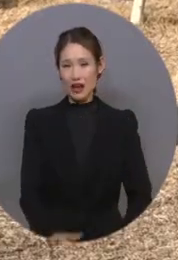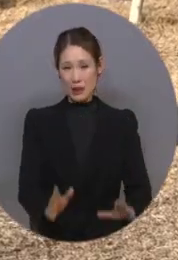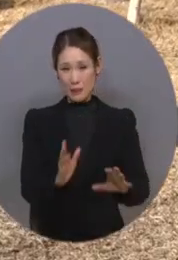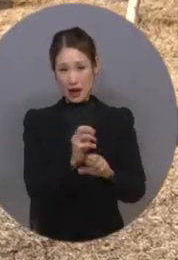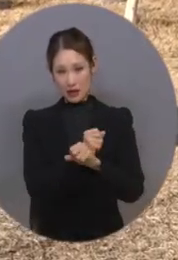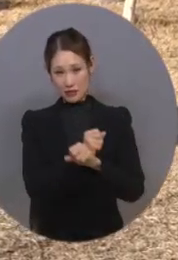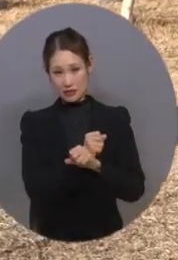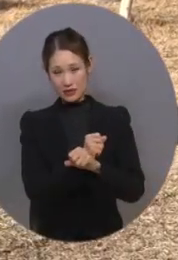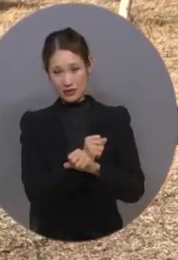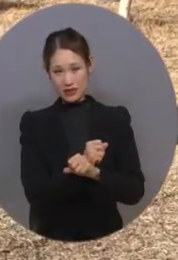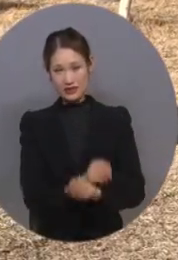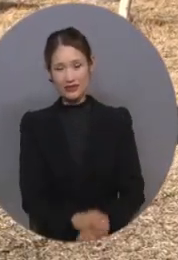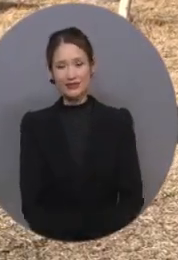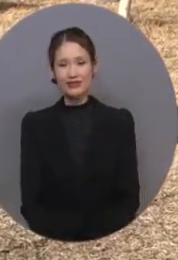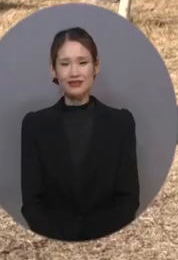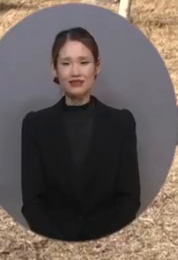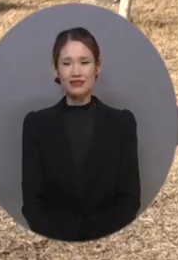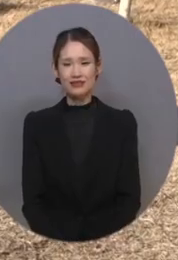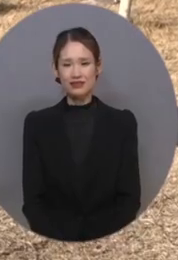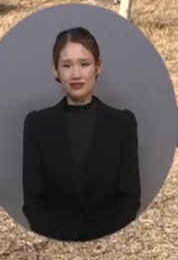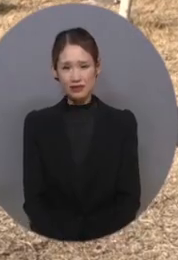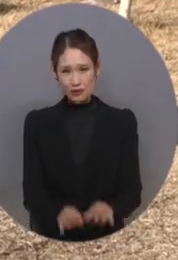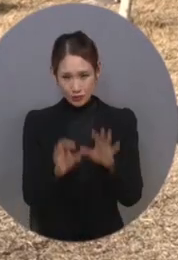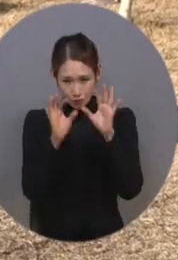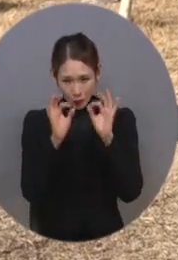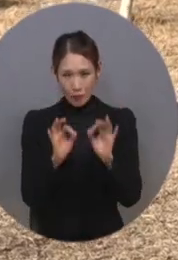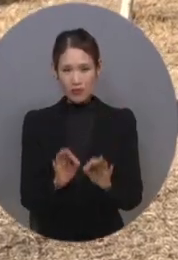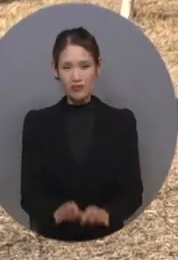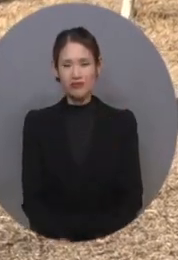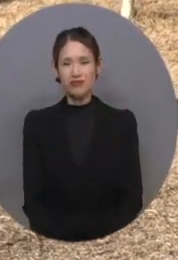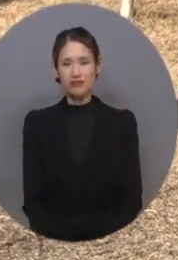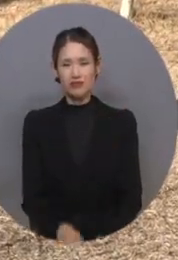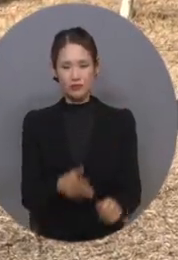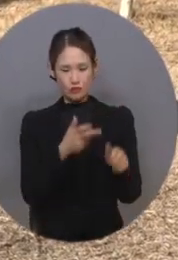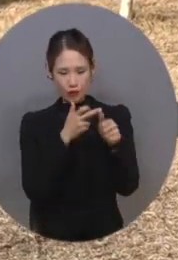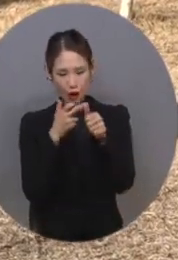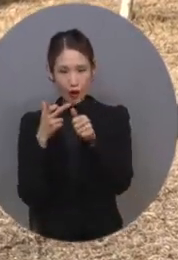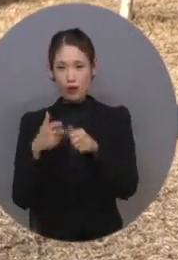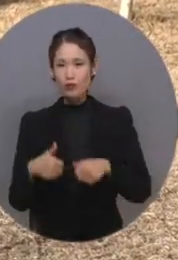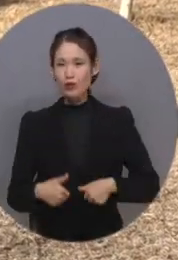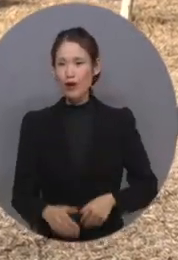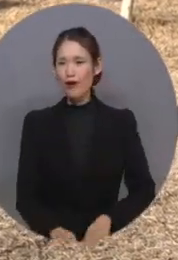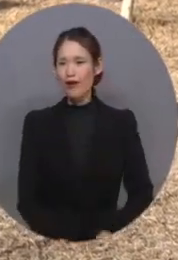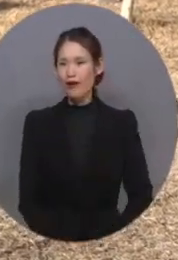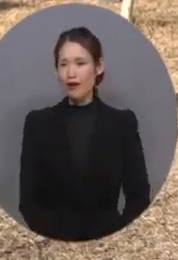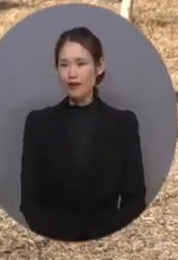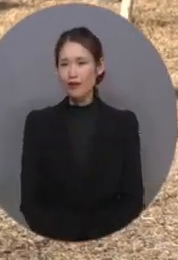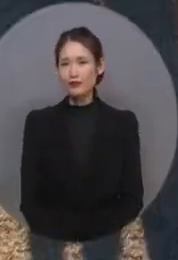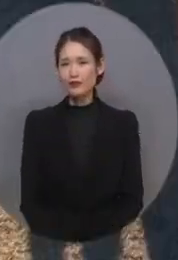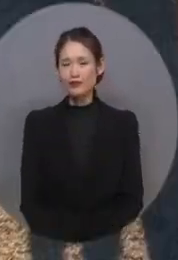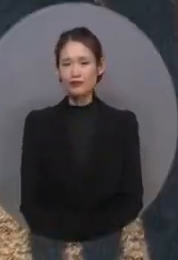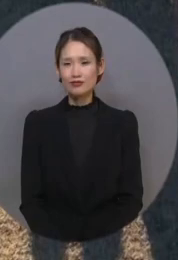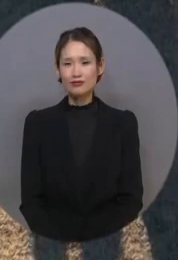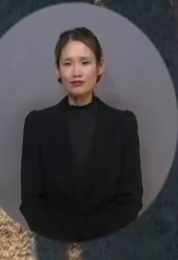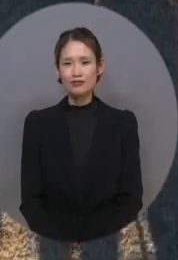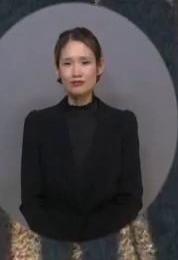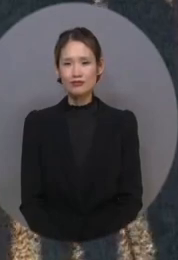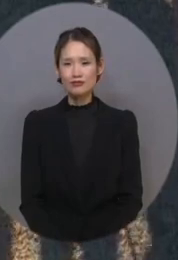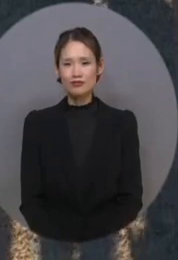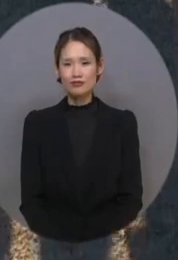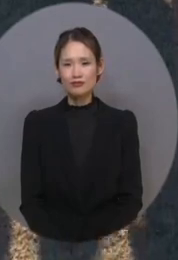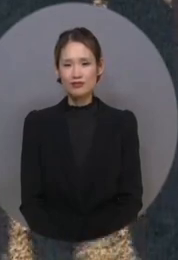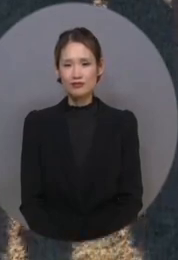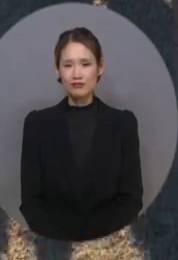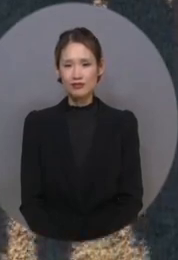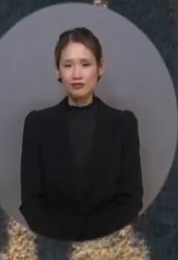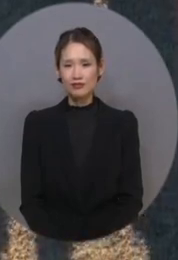있으면 여보세요. 거기 안 보고 있어. 여기 촬영은 해야지. 아, 와!